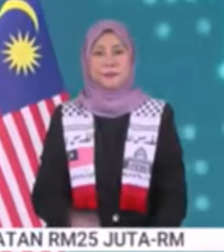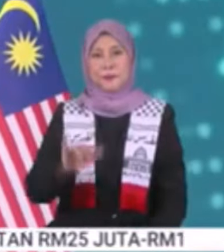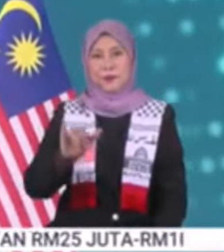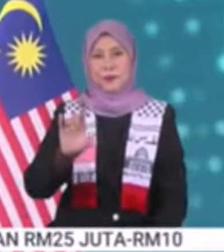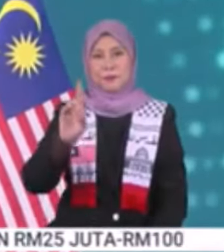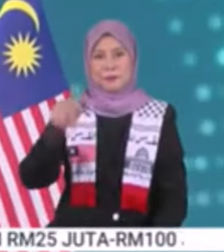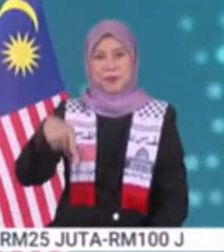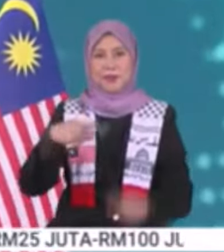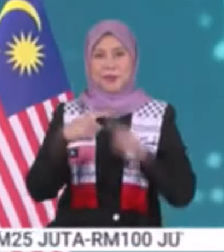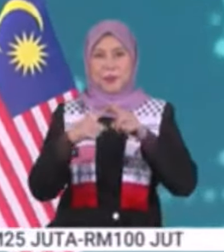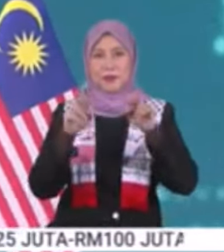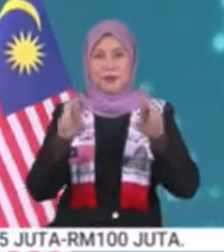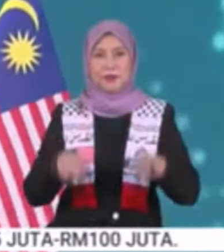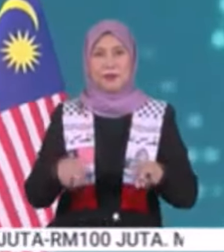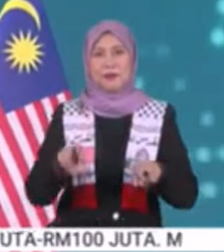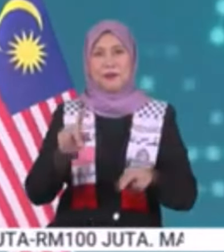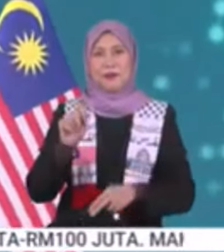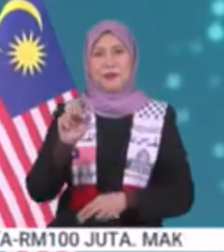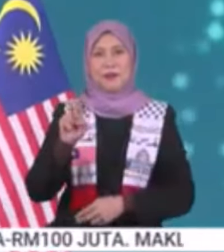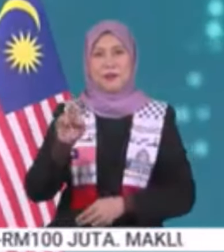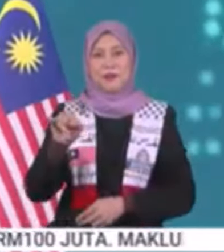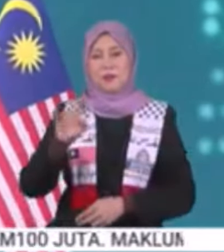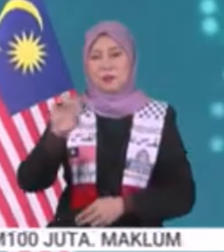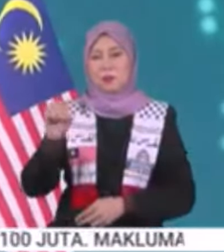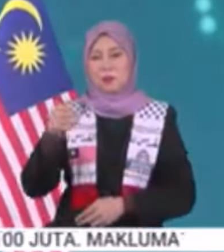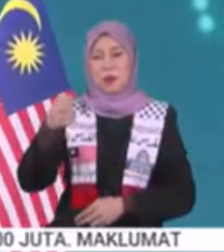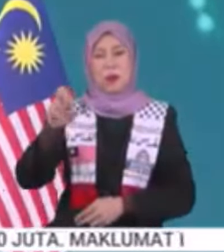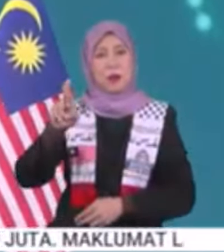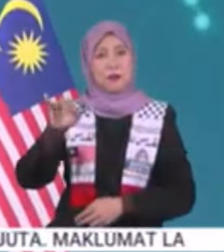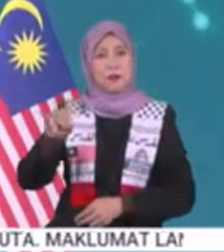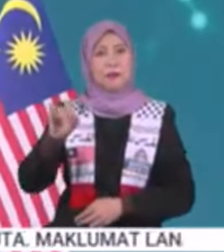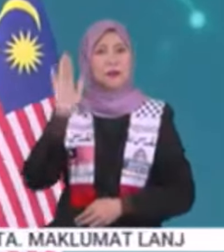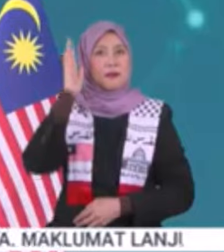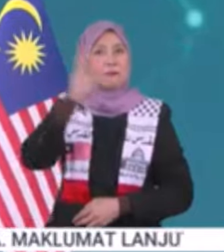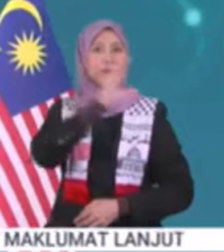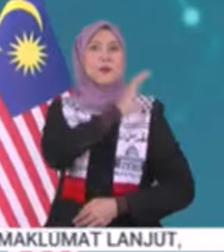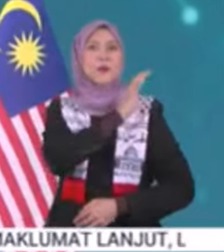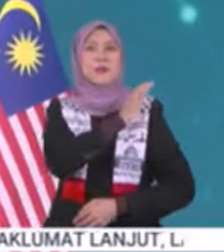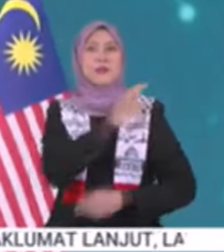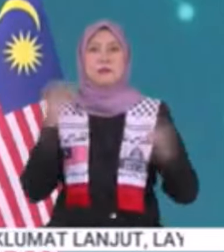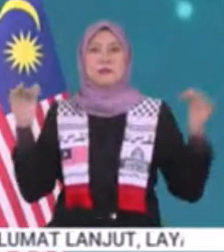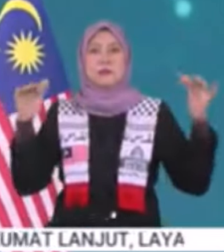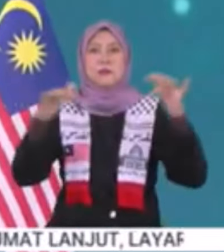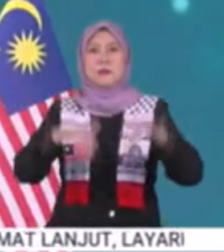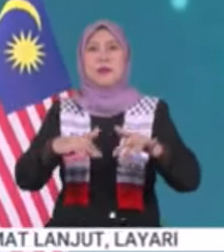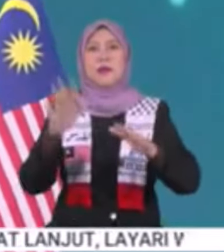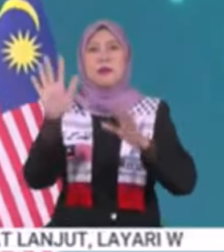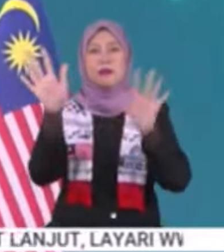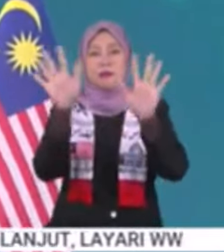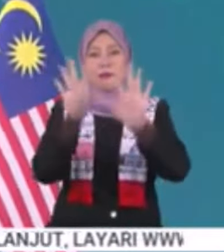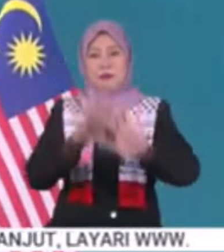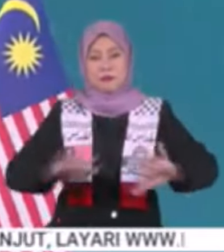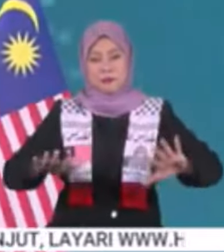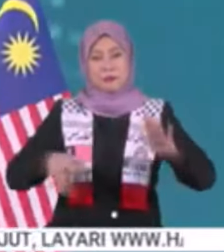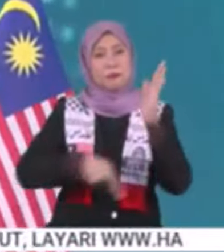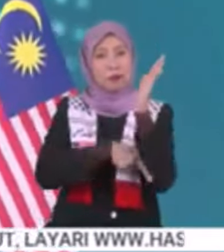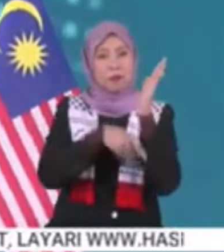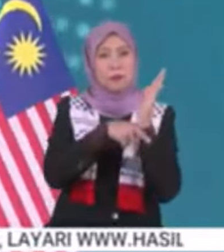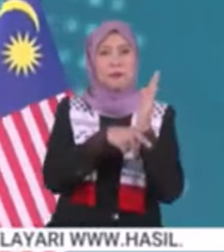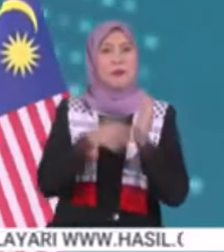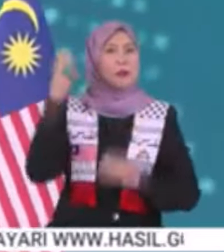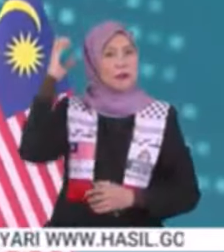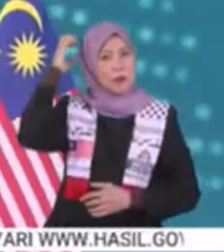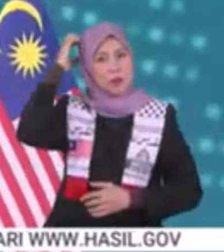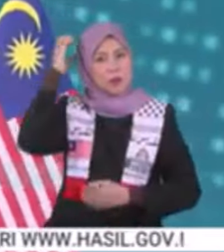Yang di-Pertua Dewan Rakyat Tan Sri Johari Abdul bakal menjadi pengerusi pada Perhimpunan Antara Parlimen ASEAN IPAR tahun hadapan. Laos